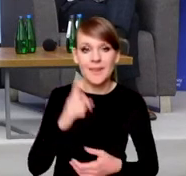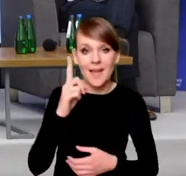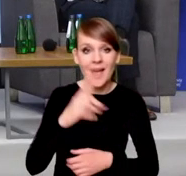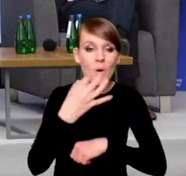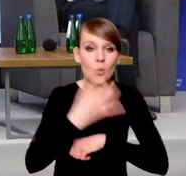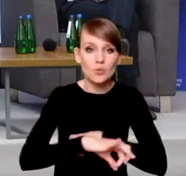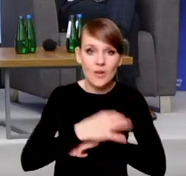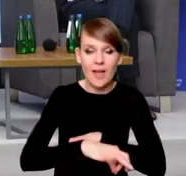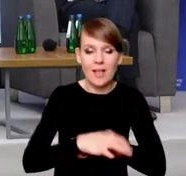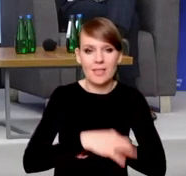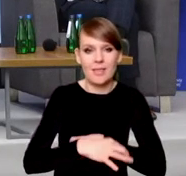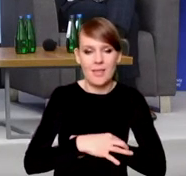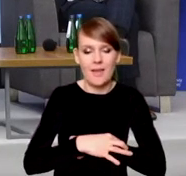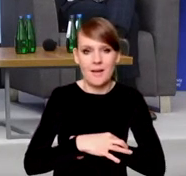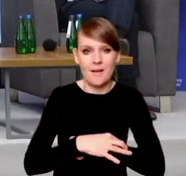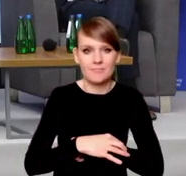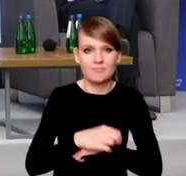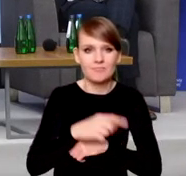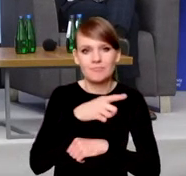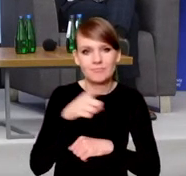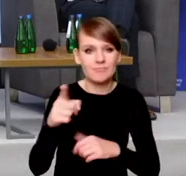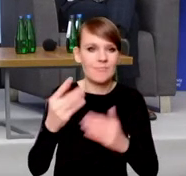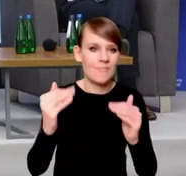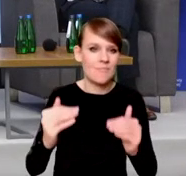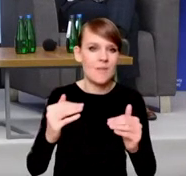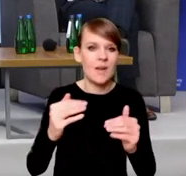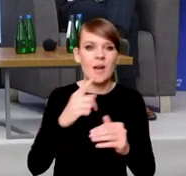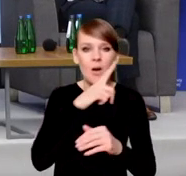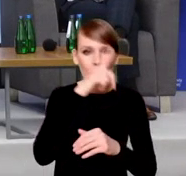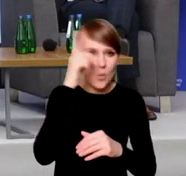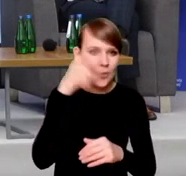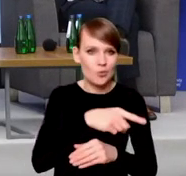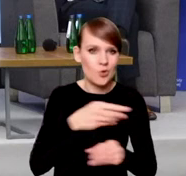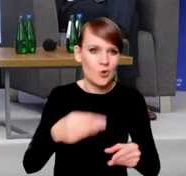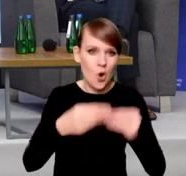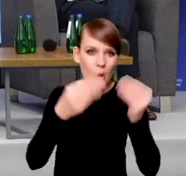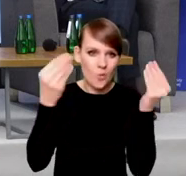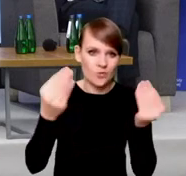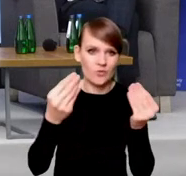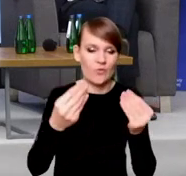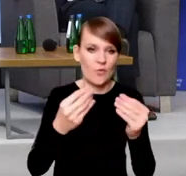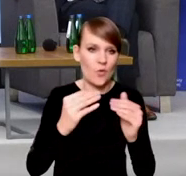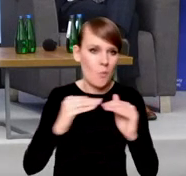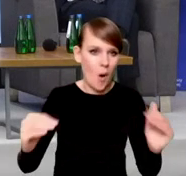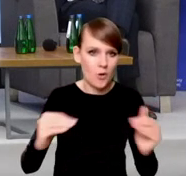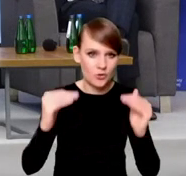który dotyczy ludzi na różnym szczeblu rozwoju akademickiego, ale także